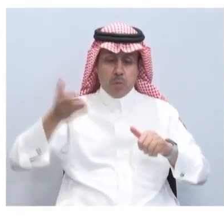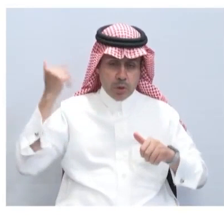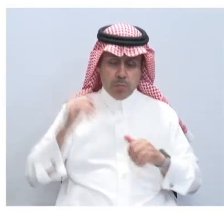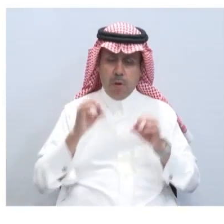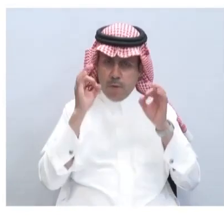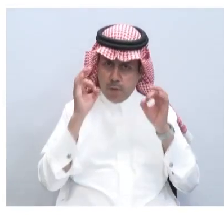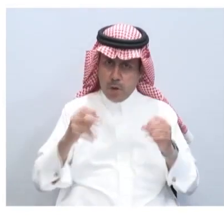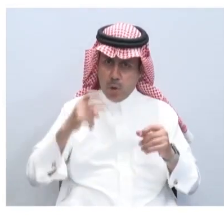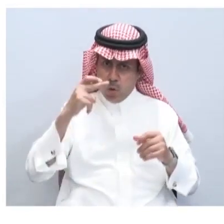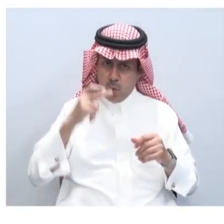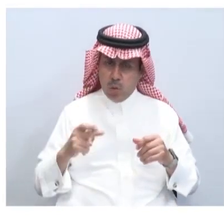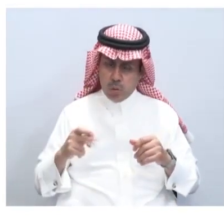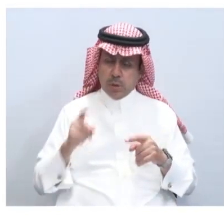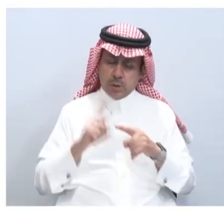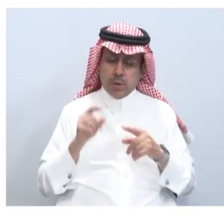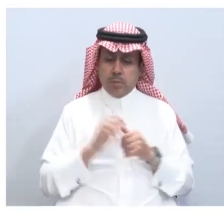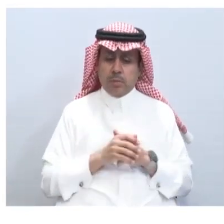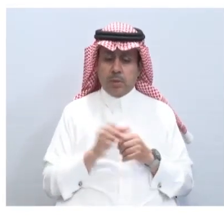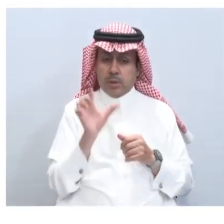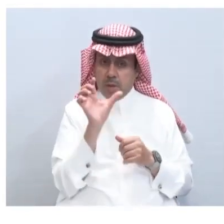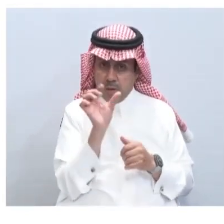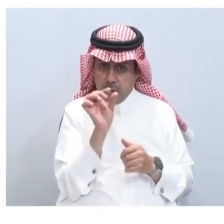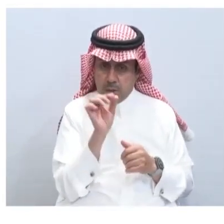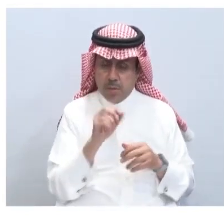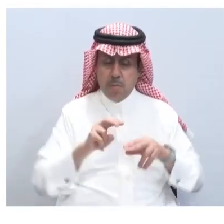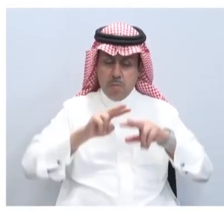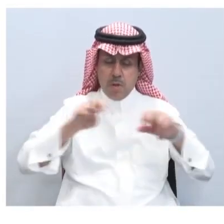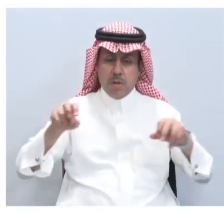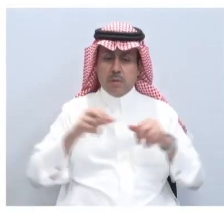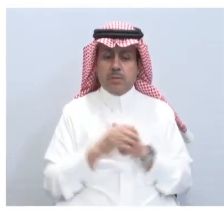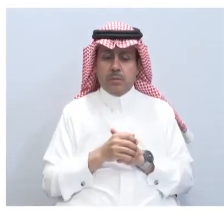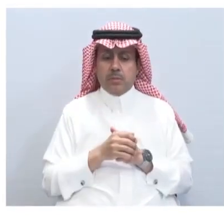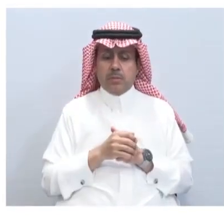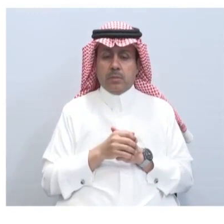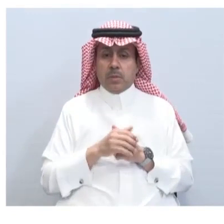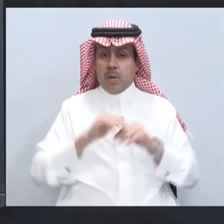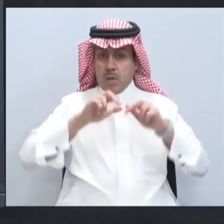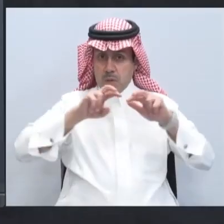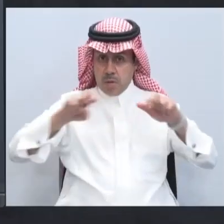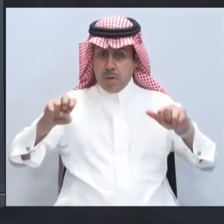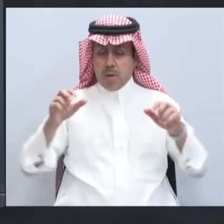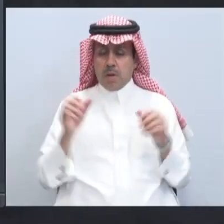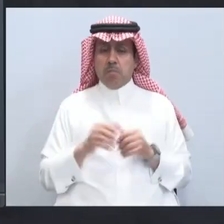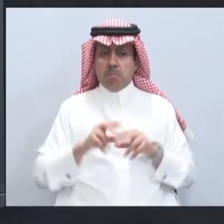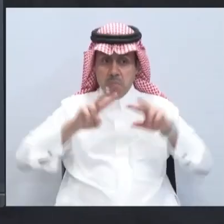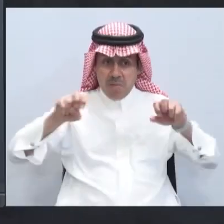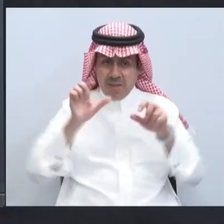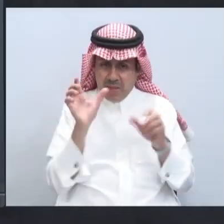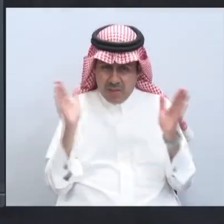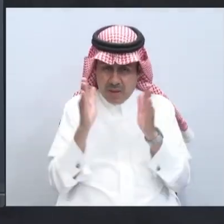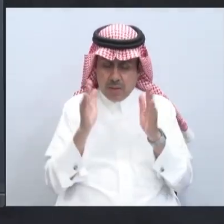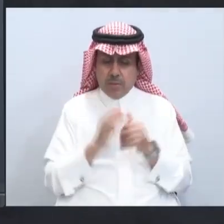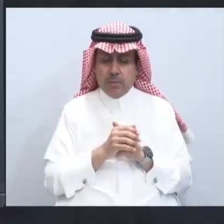الحلول السريعه في تضييق نطاق البحث لانه مثل ما ذكرت انه يضيق نطاق عمليات البحث يعني